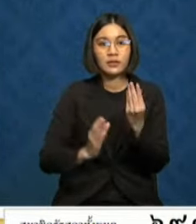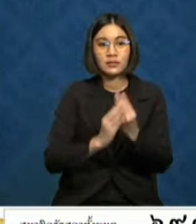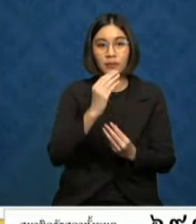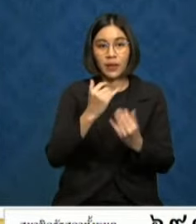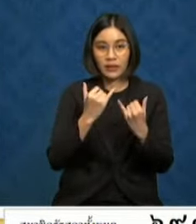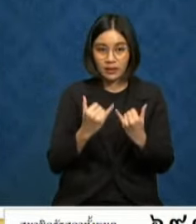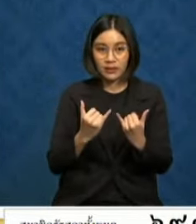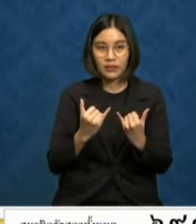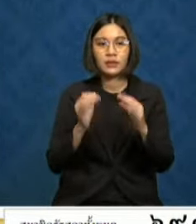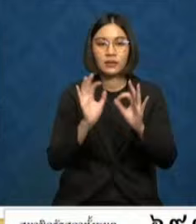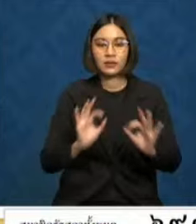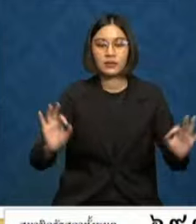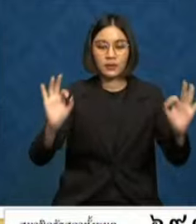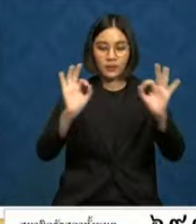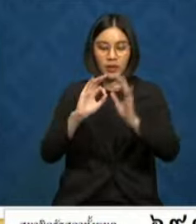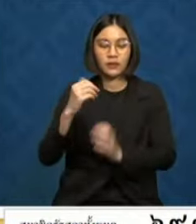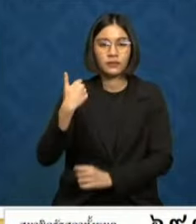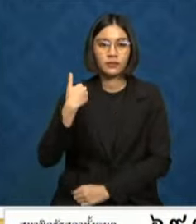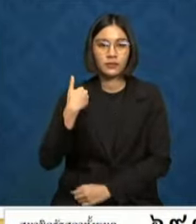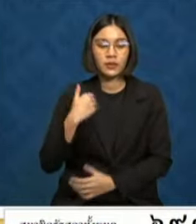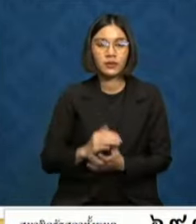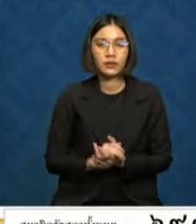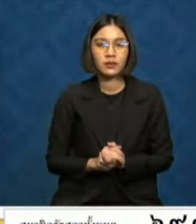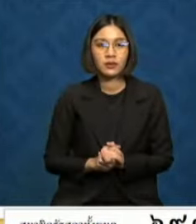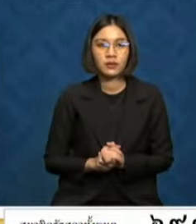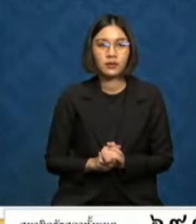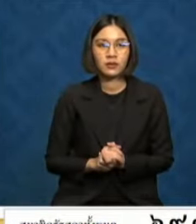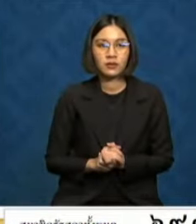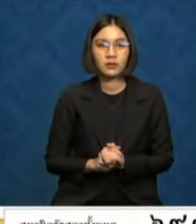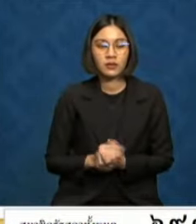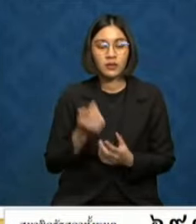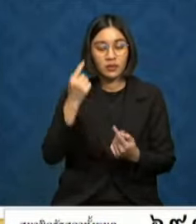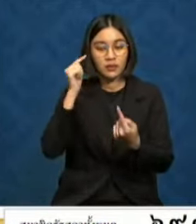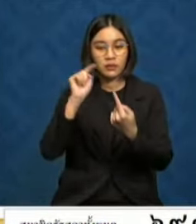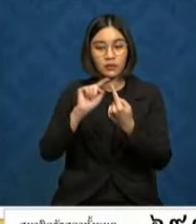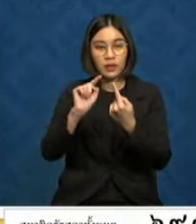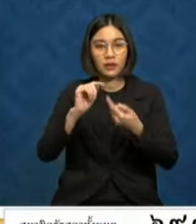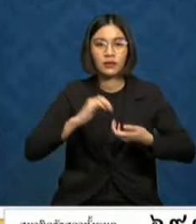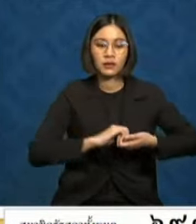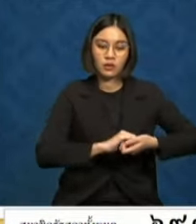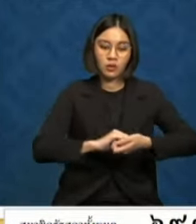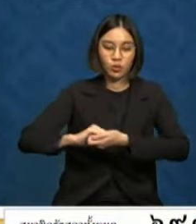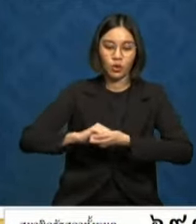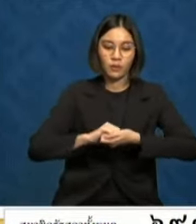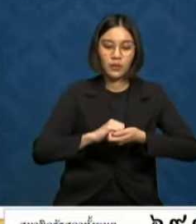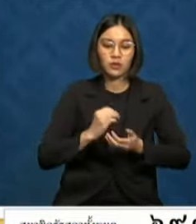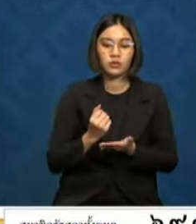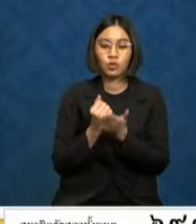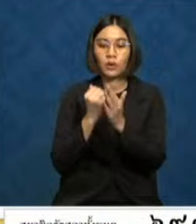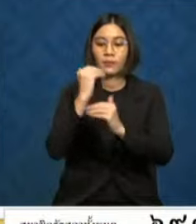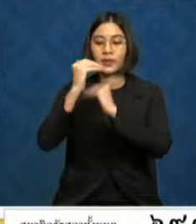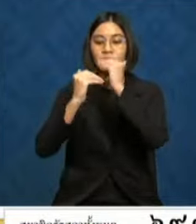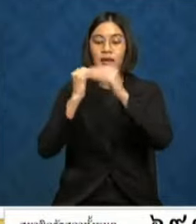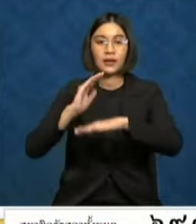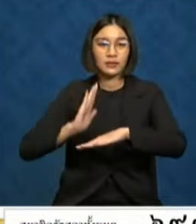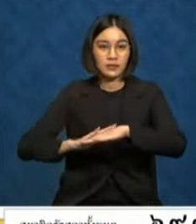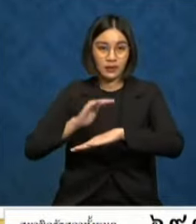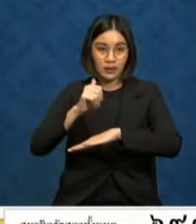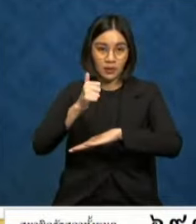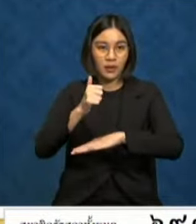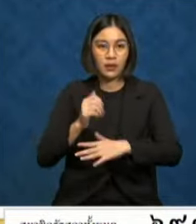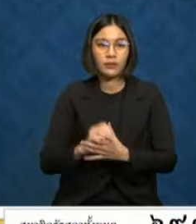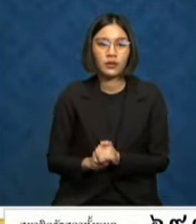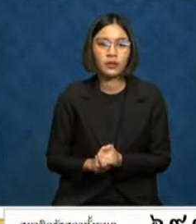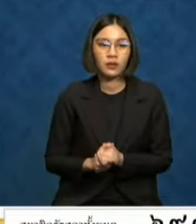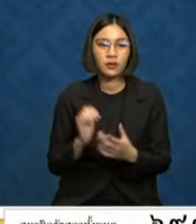ครั้งนี้มีความสำคัญซึ่งจะเน้นความร่วมมือและเป็นการพัฒนาศักยภาพที่